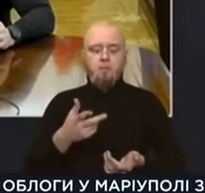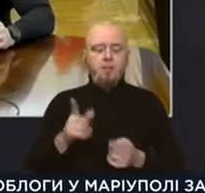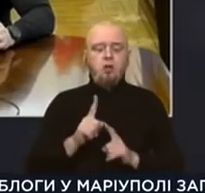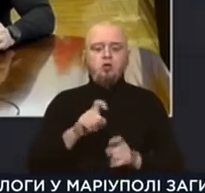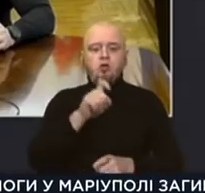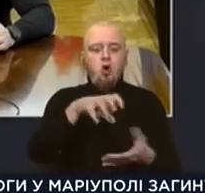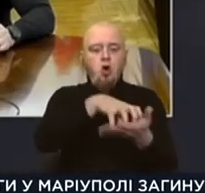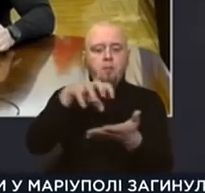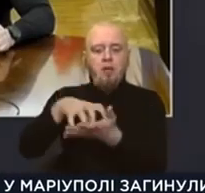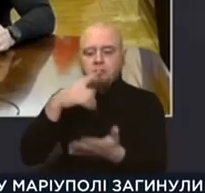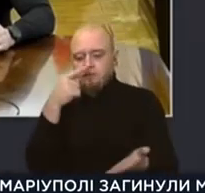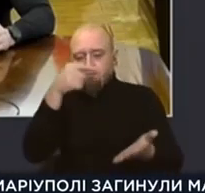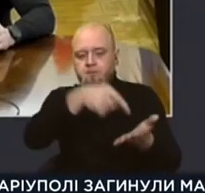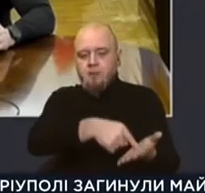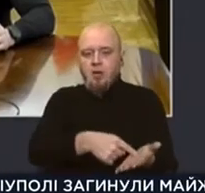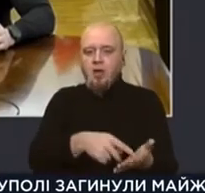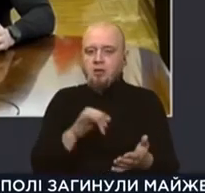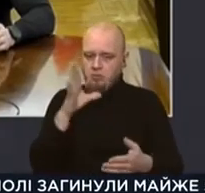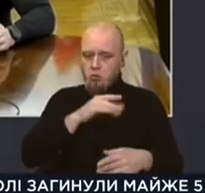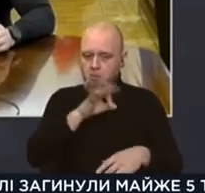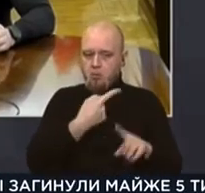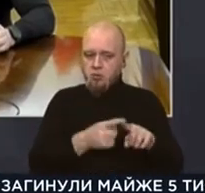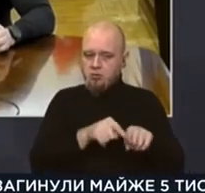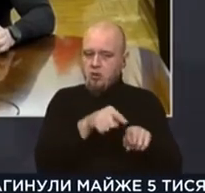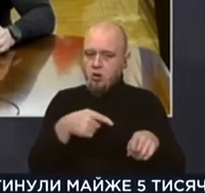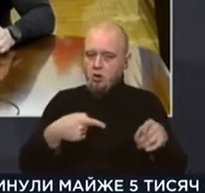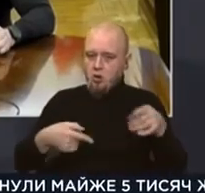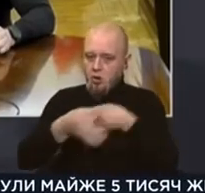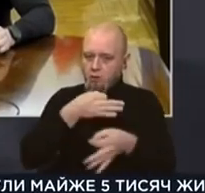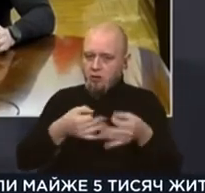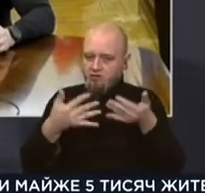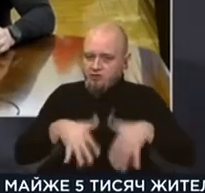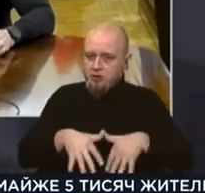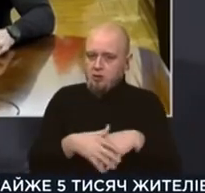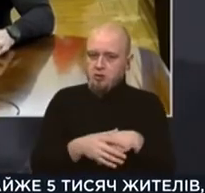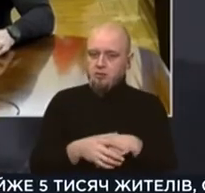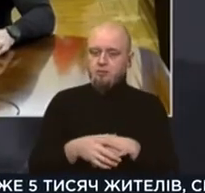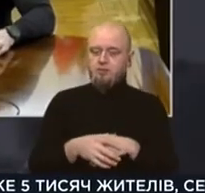з об'єктами влучання? Чи можемо ми про них говорити вже?